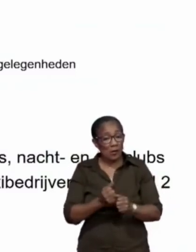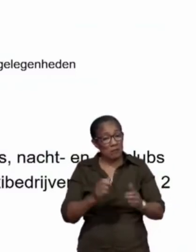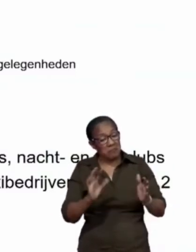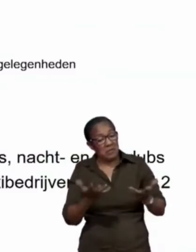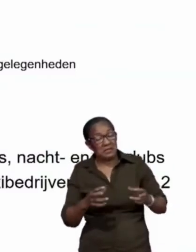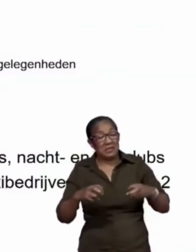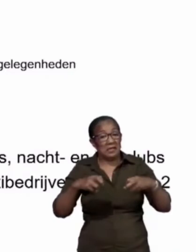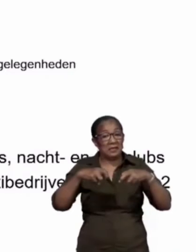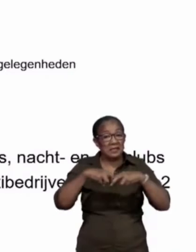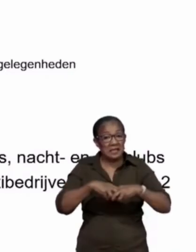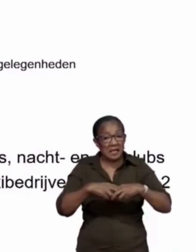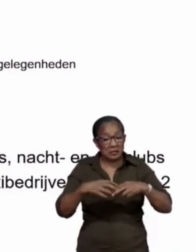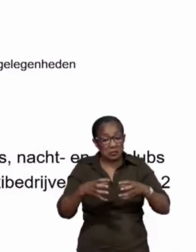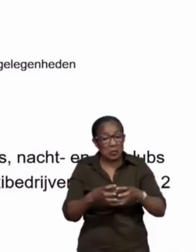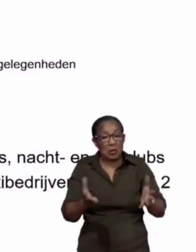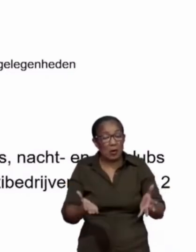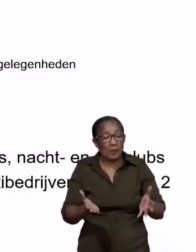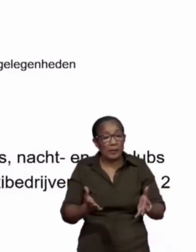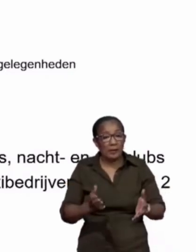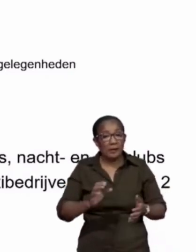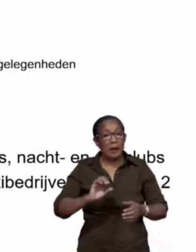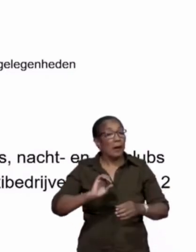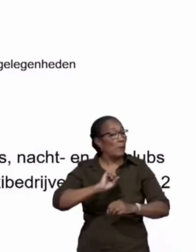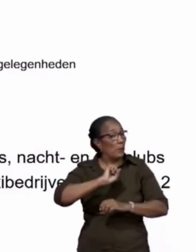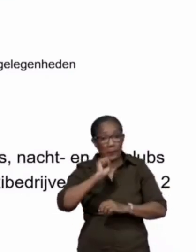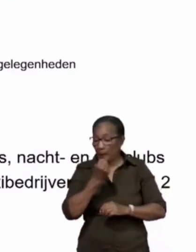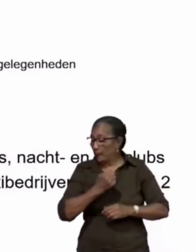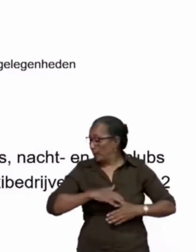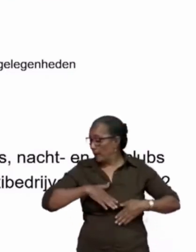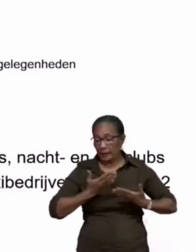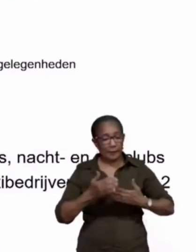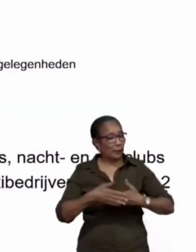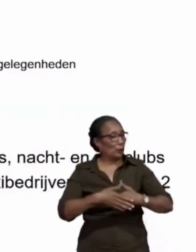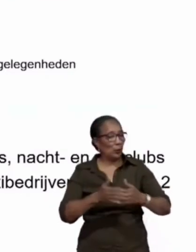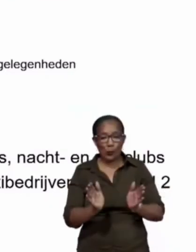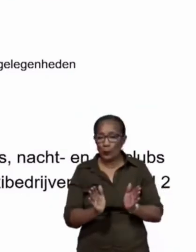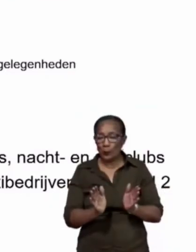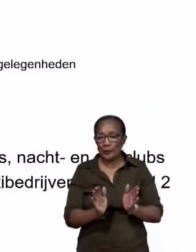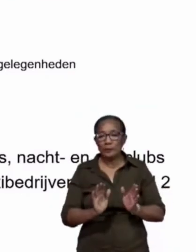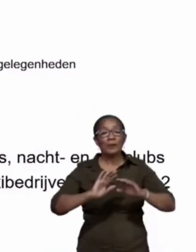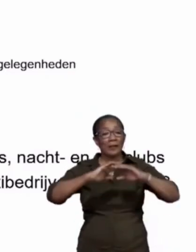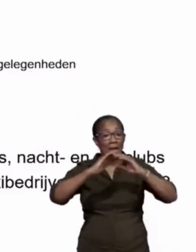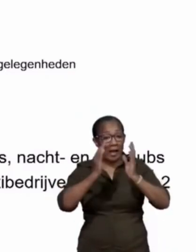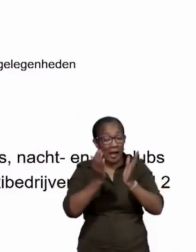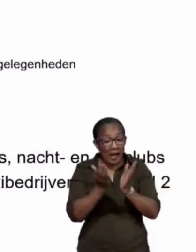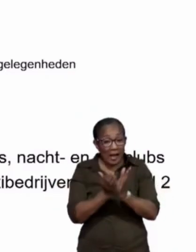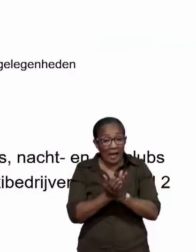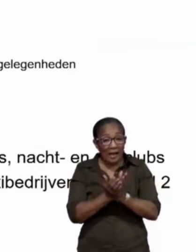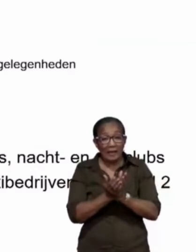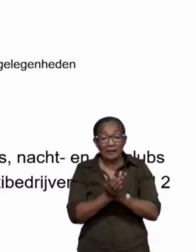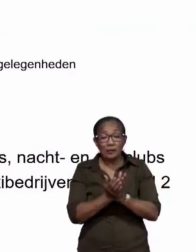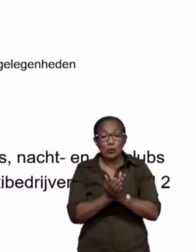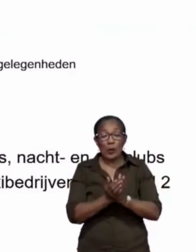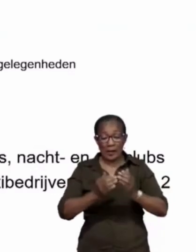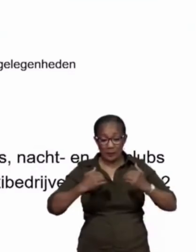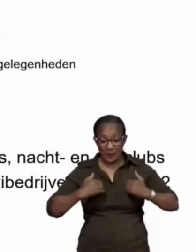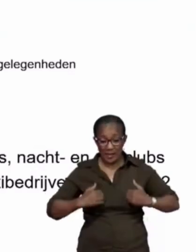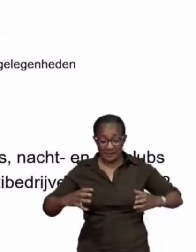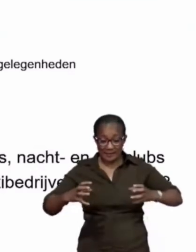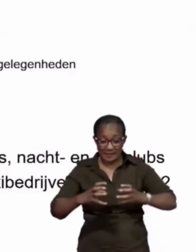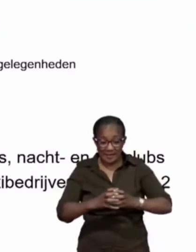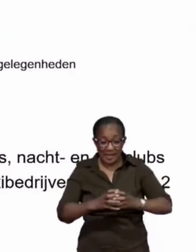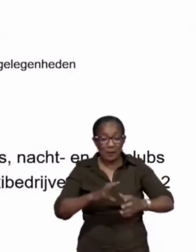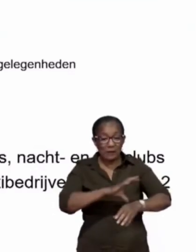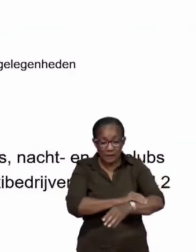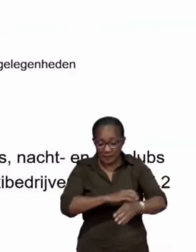seks club, den no mango opo. Dus alla presi. Sma e fas makandra